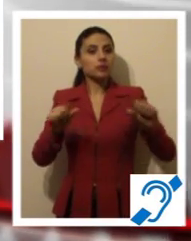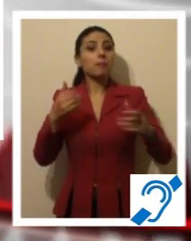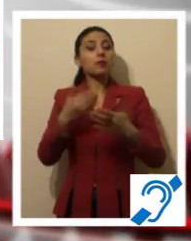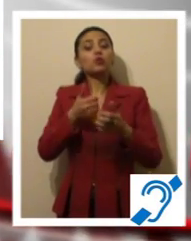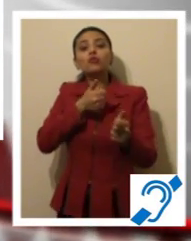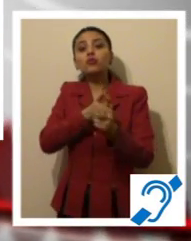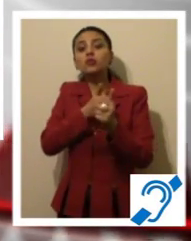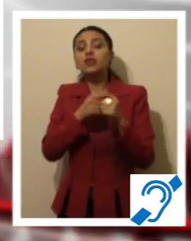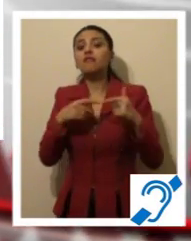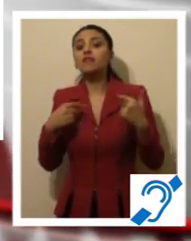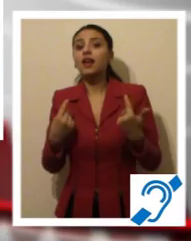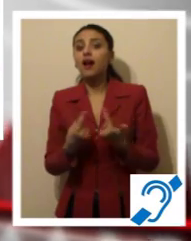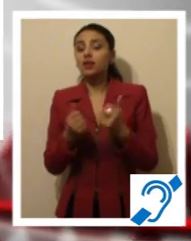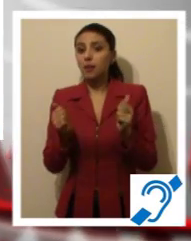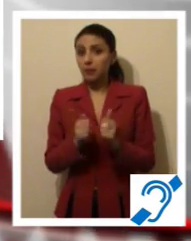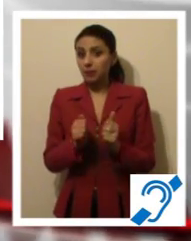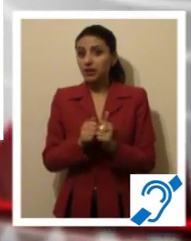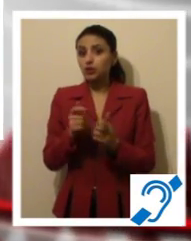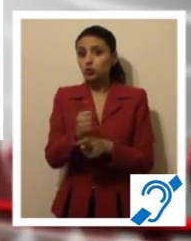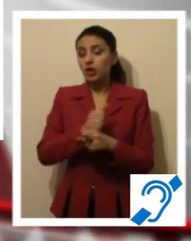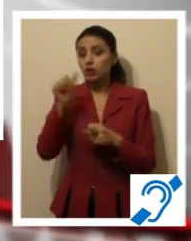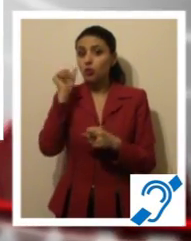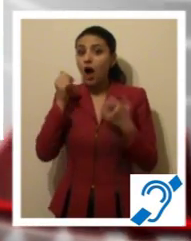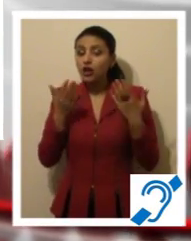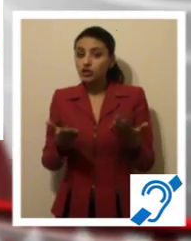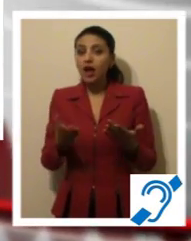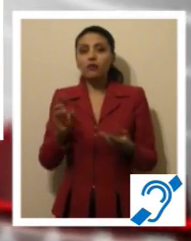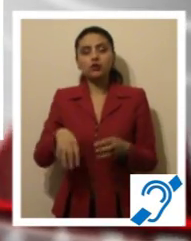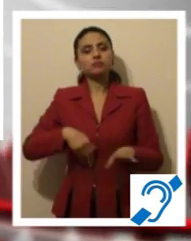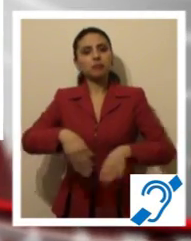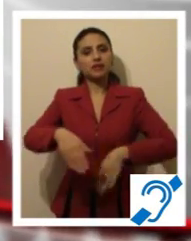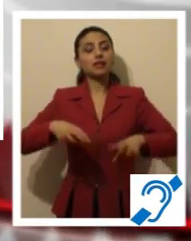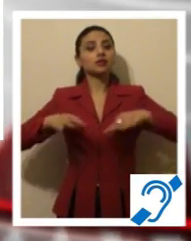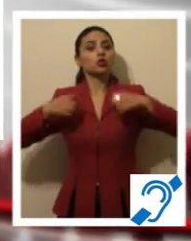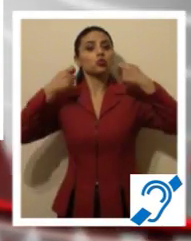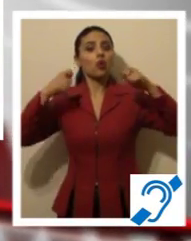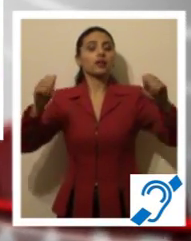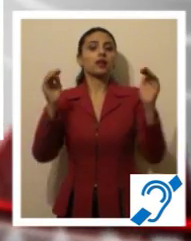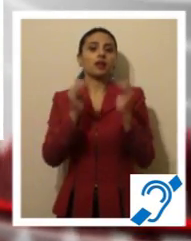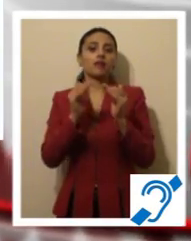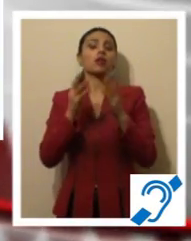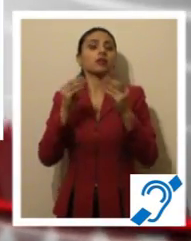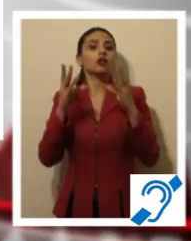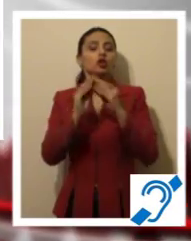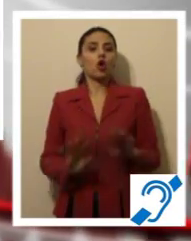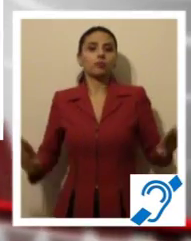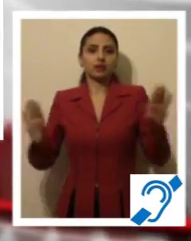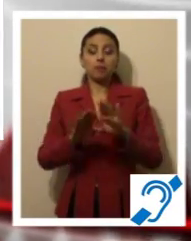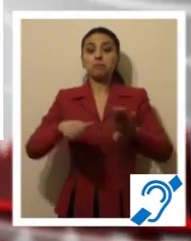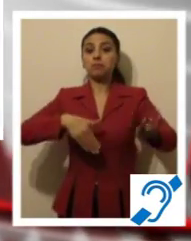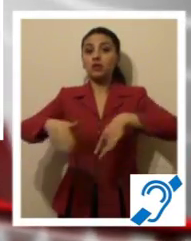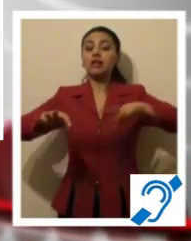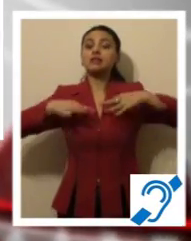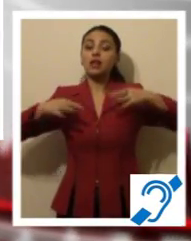de necesitățile din teren. Măsura a fost impusă de către Ministerul Sănătății în toate unitățile sanitare din țară. Ministerul Sănătății a